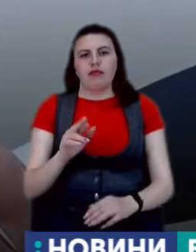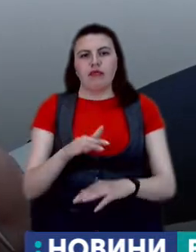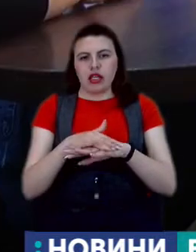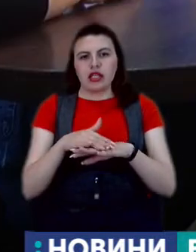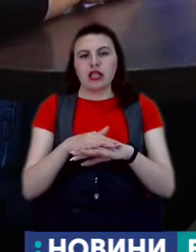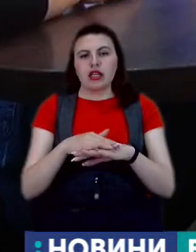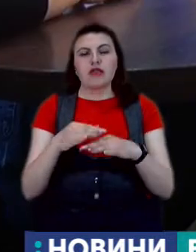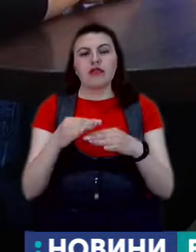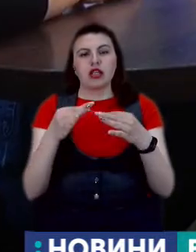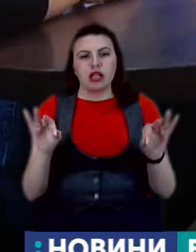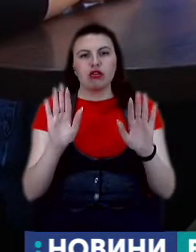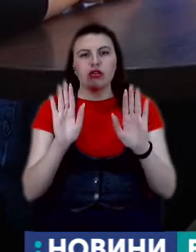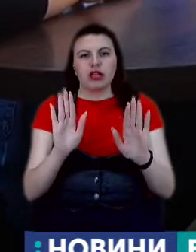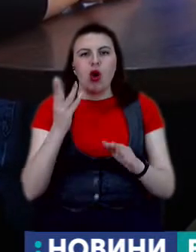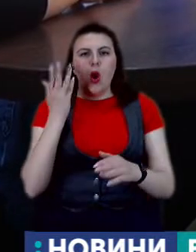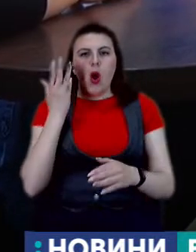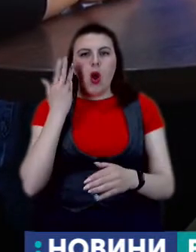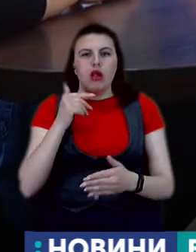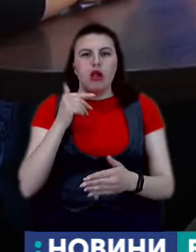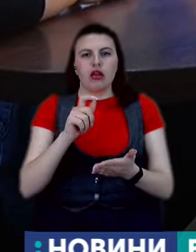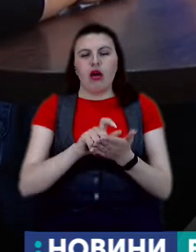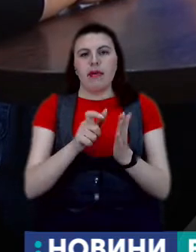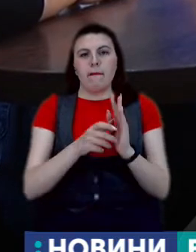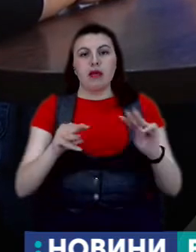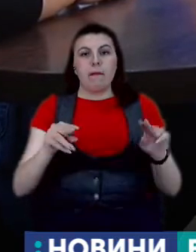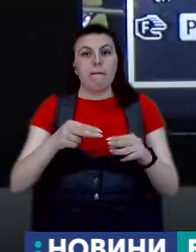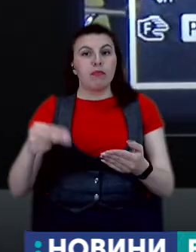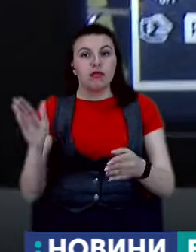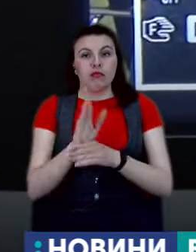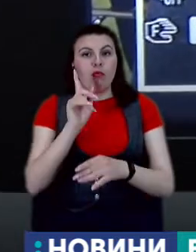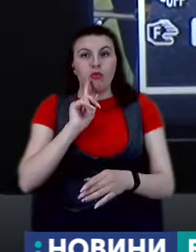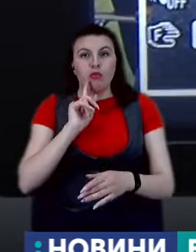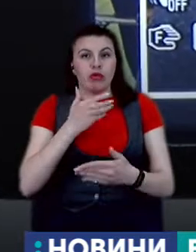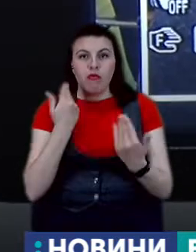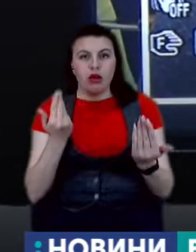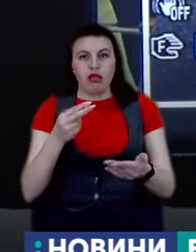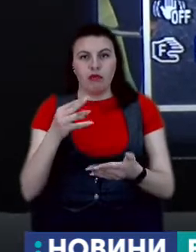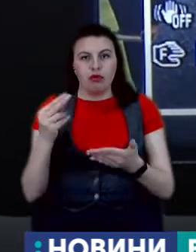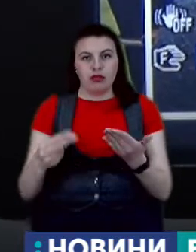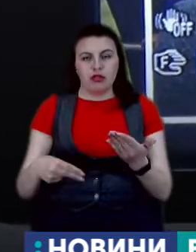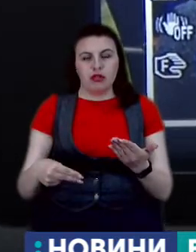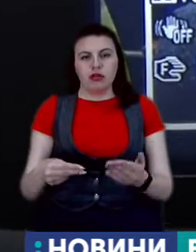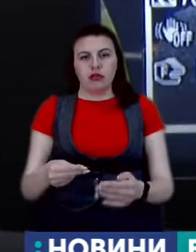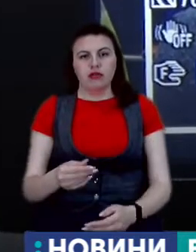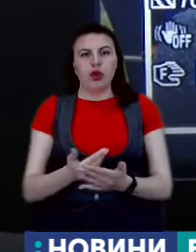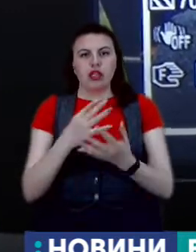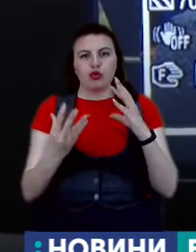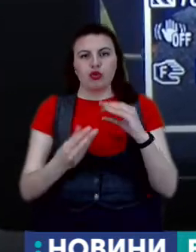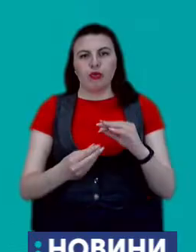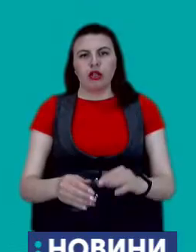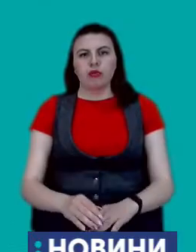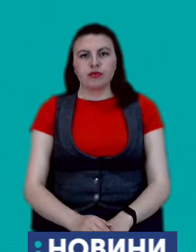відповідну постанову підпише Кабінет міністрів. Наразі такої немає. Владислав Уколов, Олександр Голєнко. Новини на